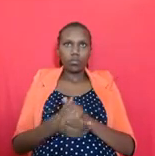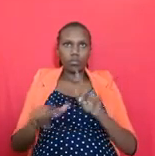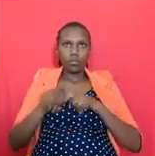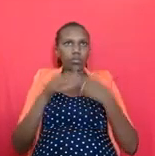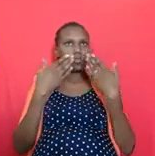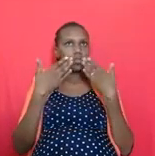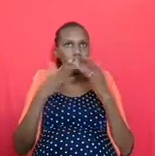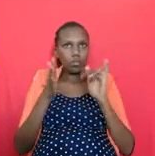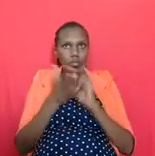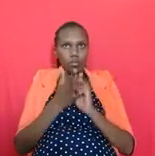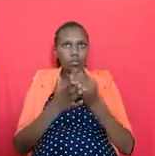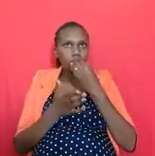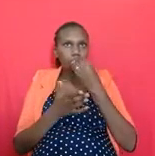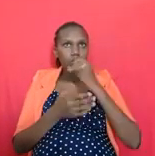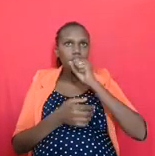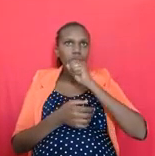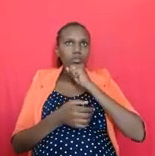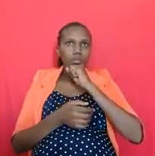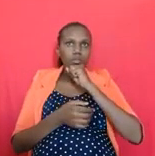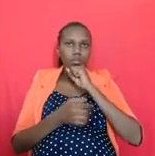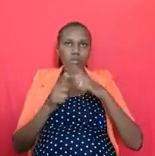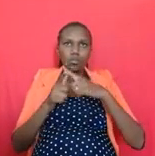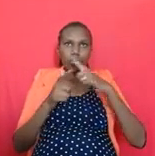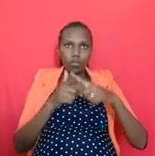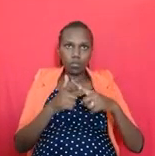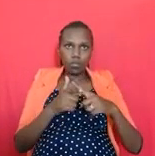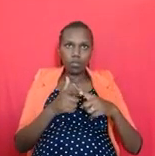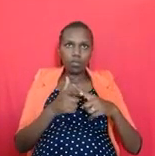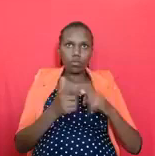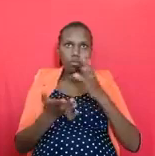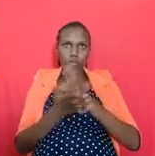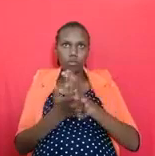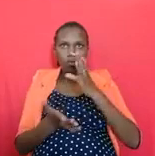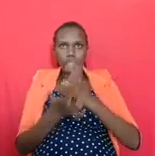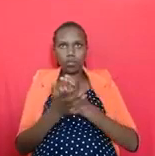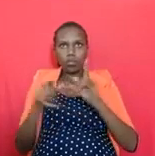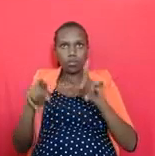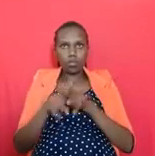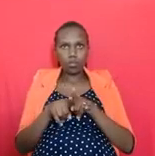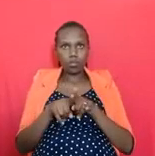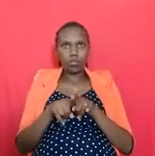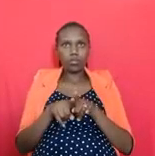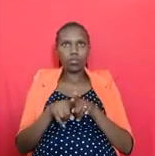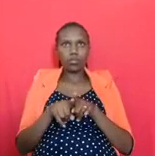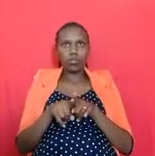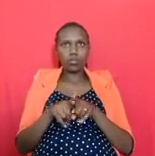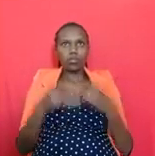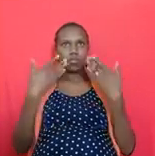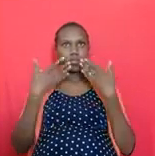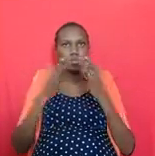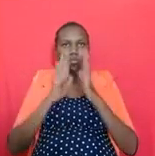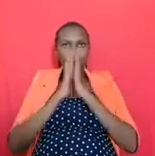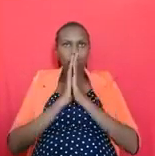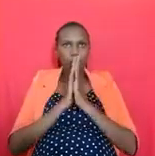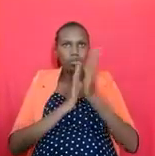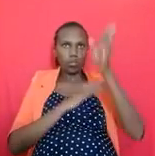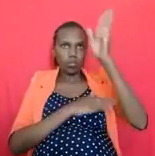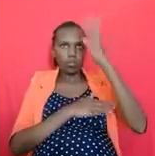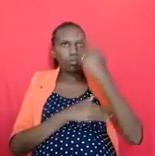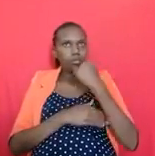ingio toguo mari kya kuririo cia hwaini akioya gikombe ingiarikia kugatha